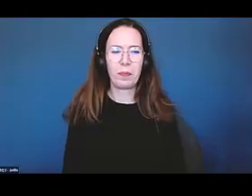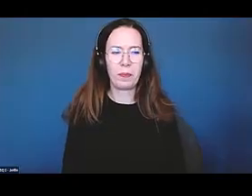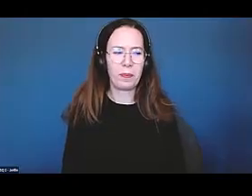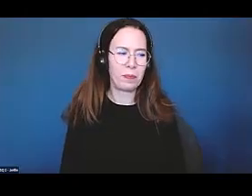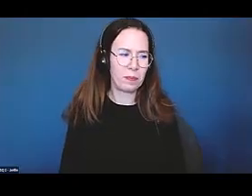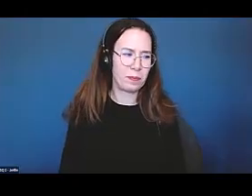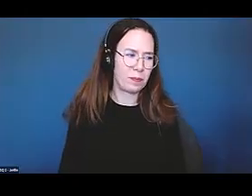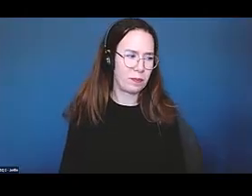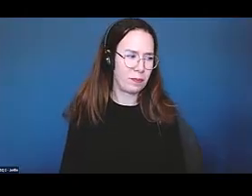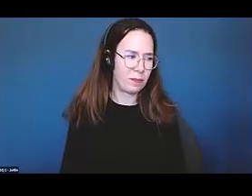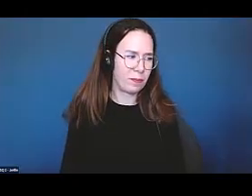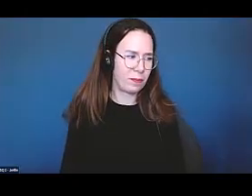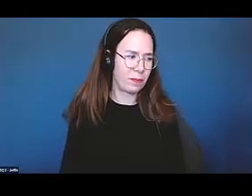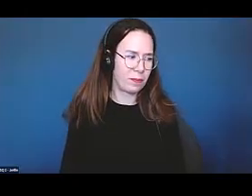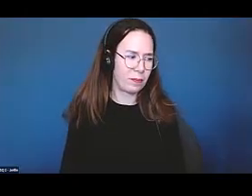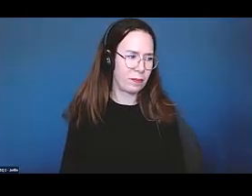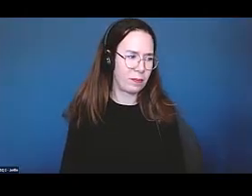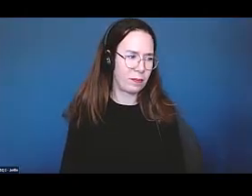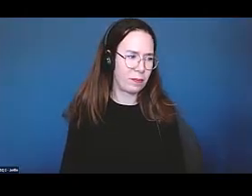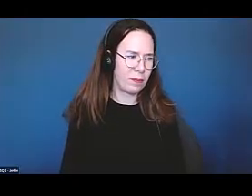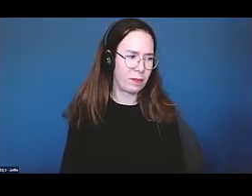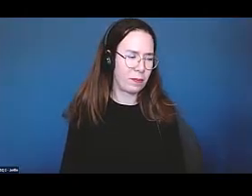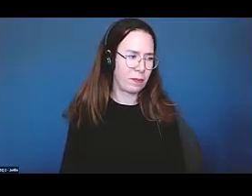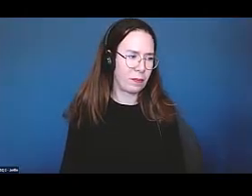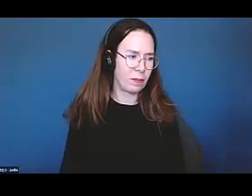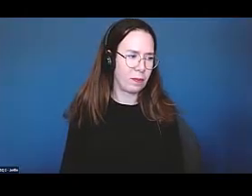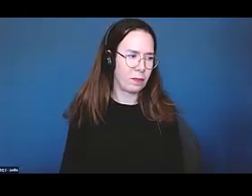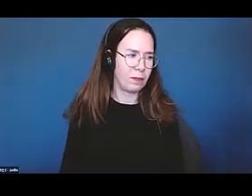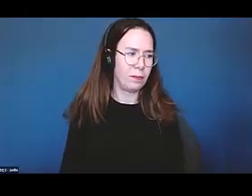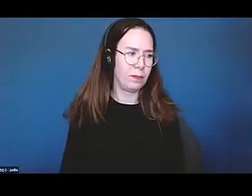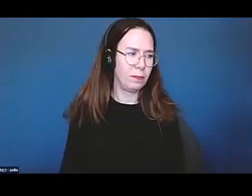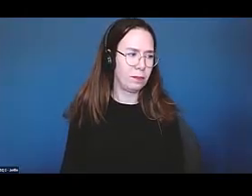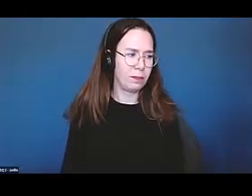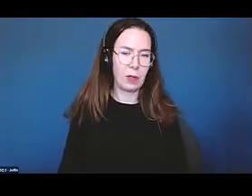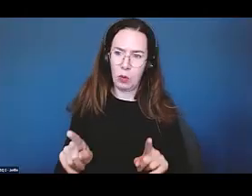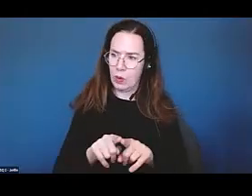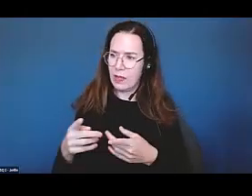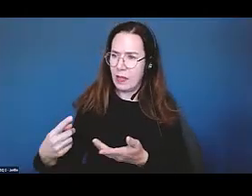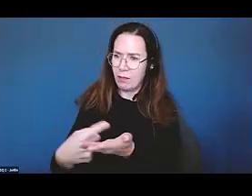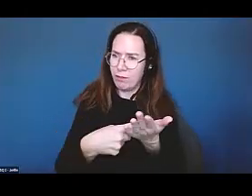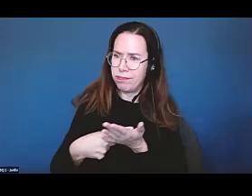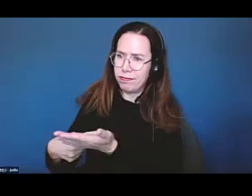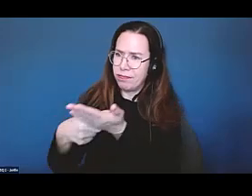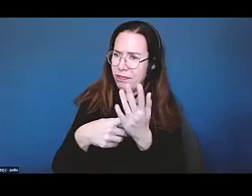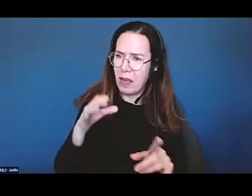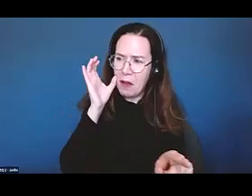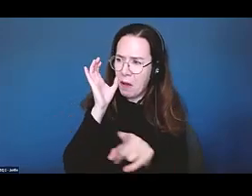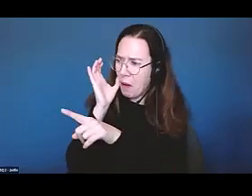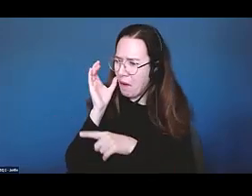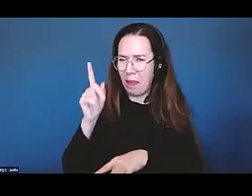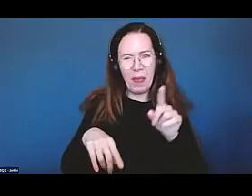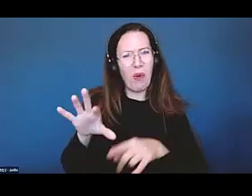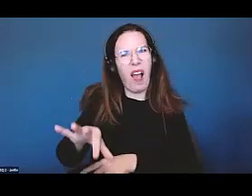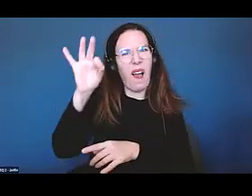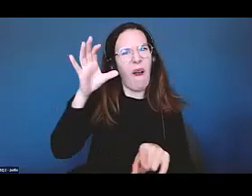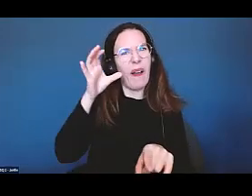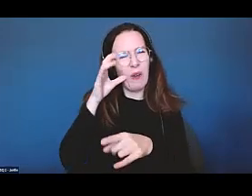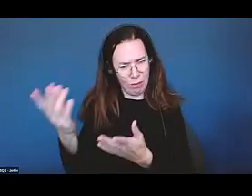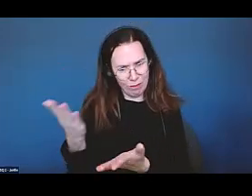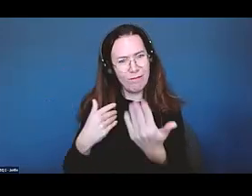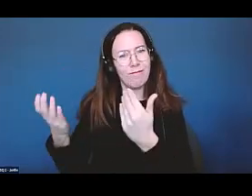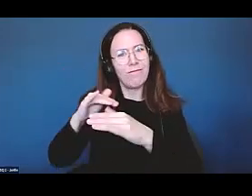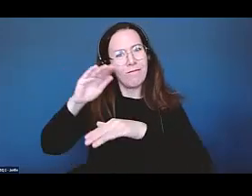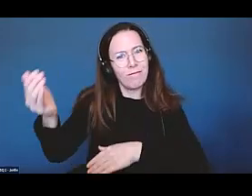Cela nous invite aussi à inviter des voix que nous n'entendons pas toujours à la table des discussions. Il faut les